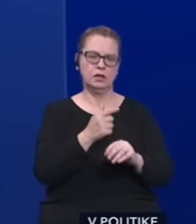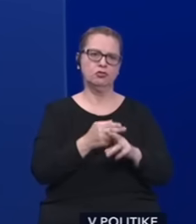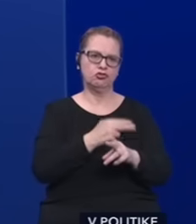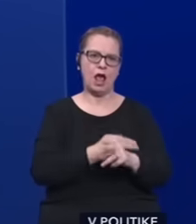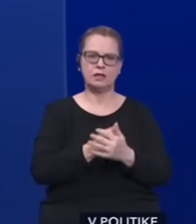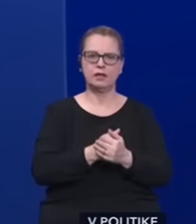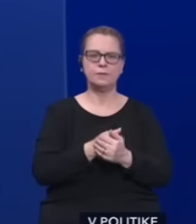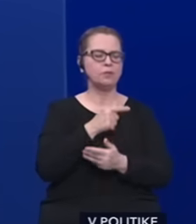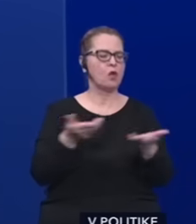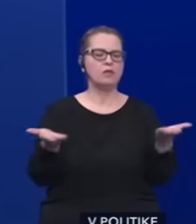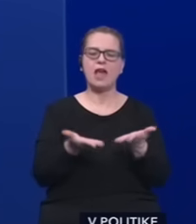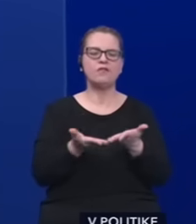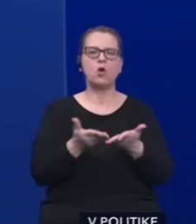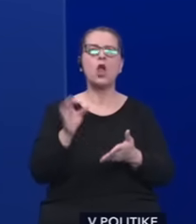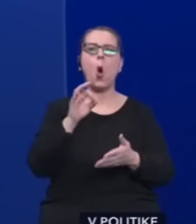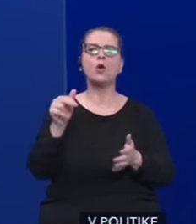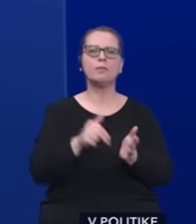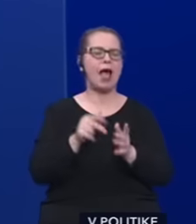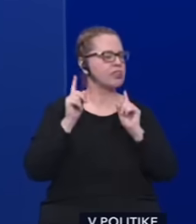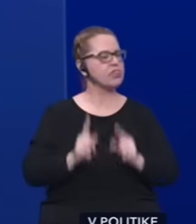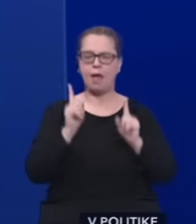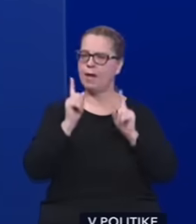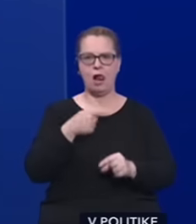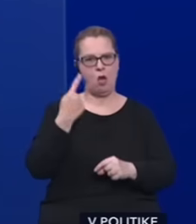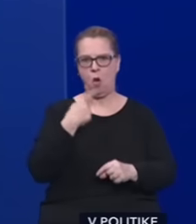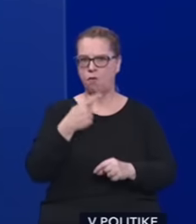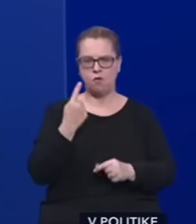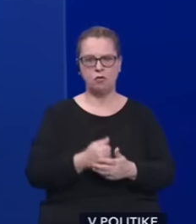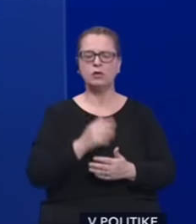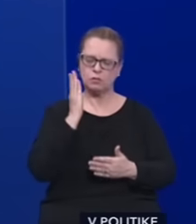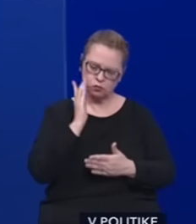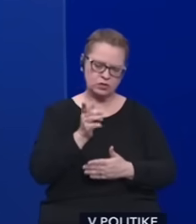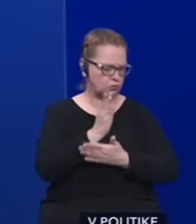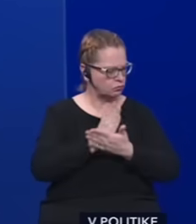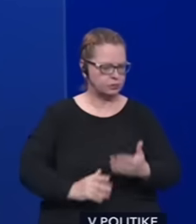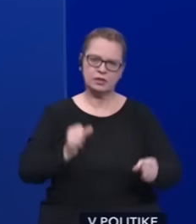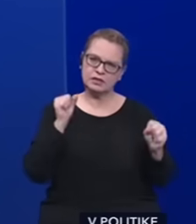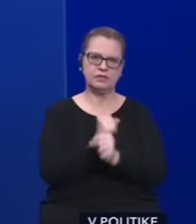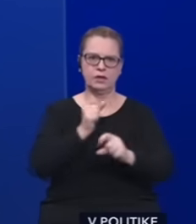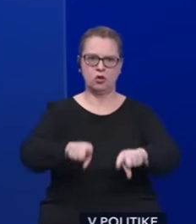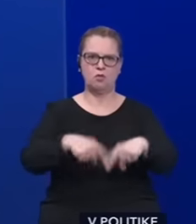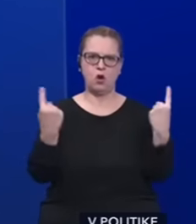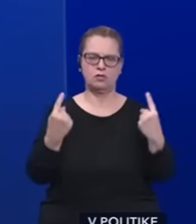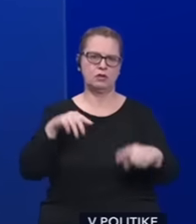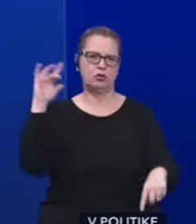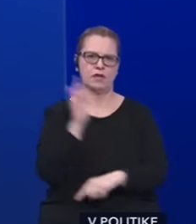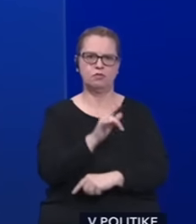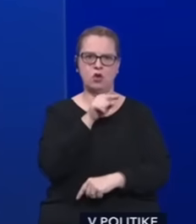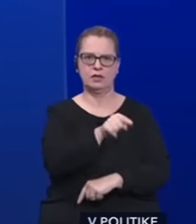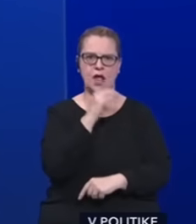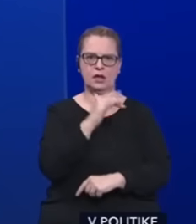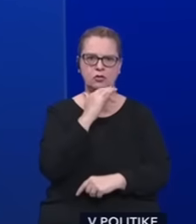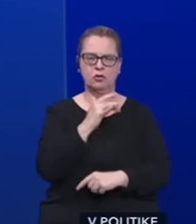nie, že nebolo nevhodné, toto vyjadrenie vôbec nemalo prísť zo strany pána Orbána. Voči tomu sa treba úplne hrubo a tvrdo ohradiť nejakým spôsobom, lebo